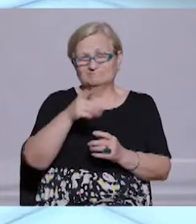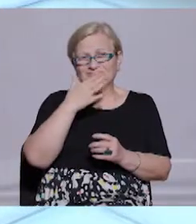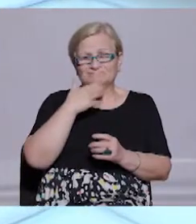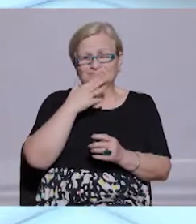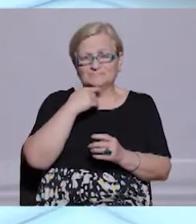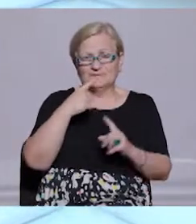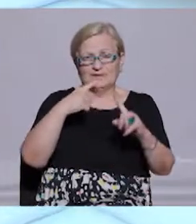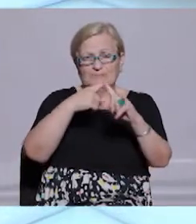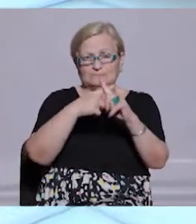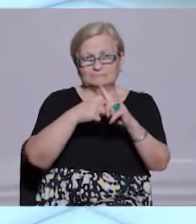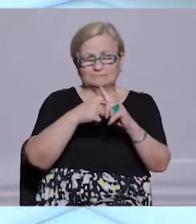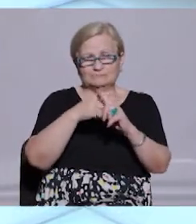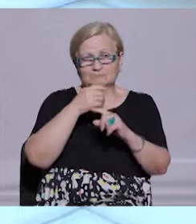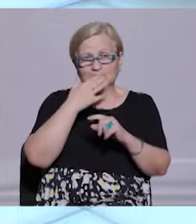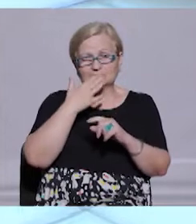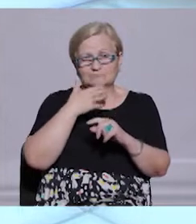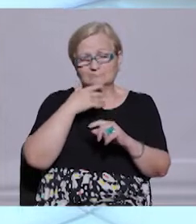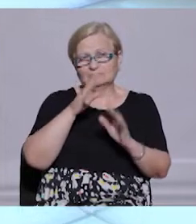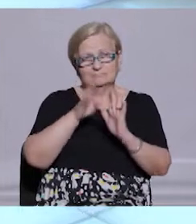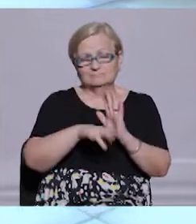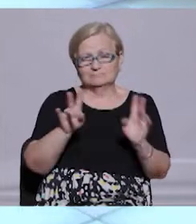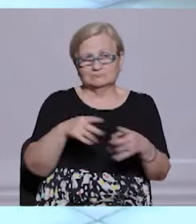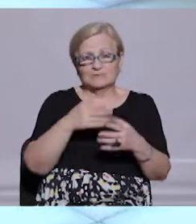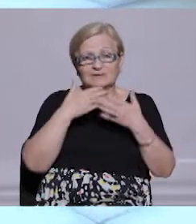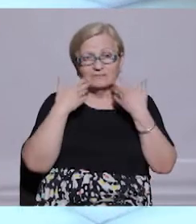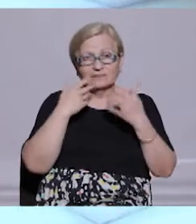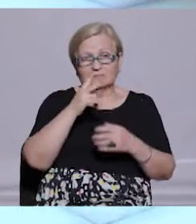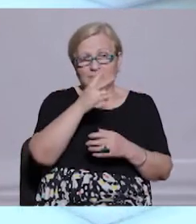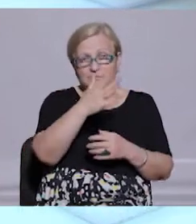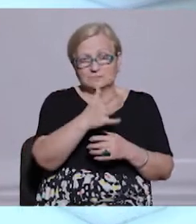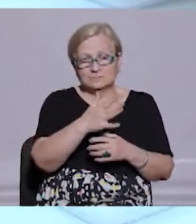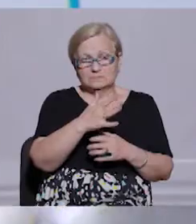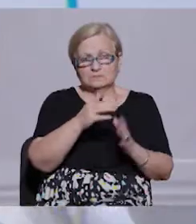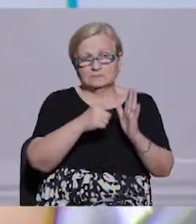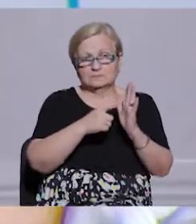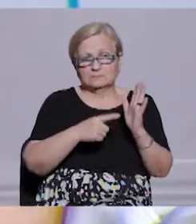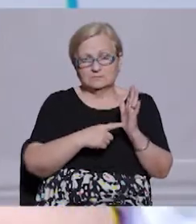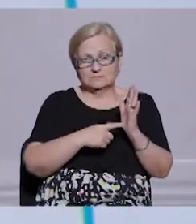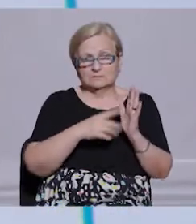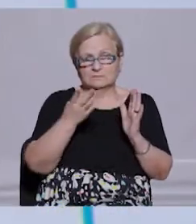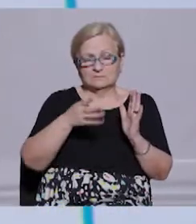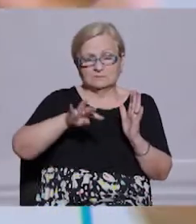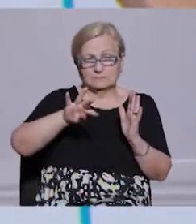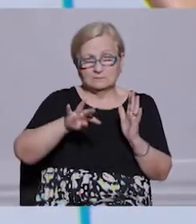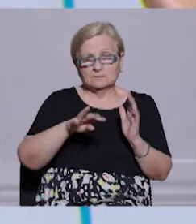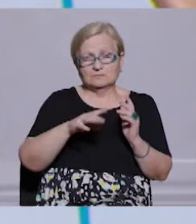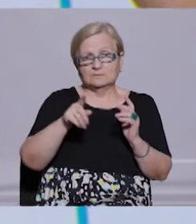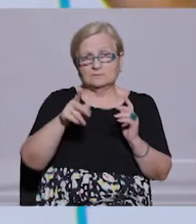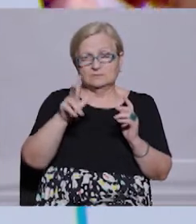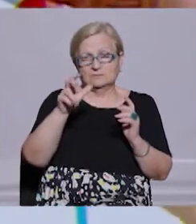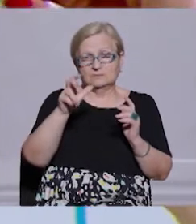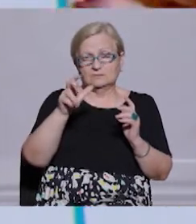ანუ ჯვარედინი ნამრავლის წესით და რო არ გავართულოთ საქმე, 25 4-ჯერ გაიზარდა რო 100% მემოღო, ესე